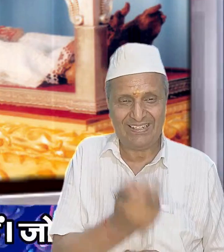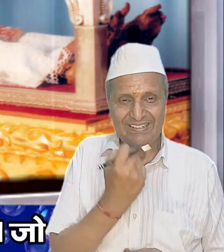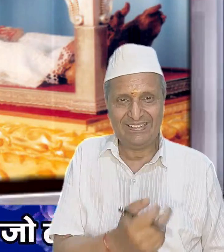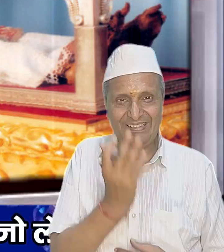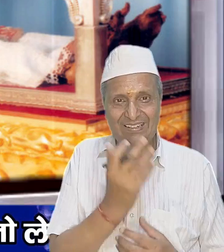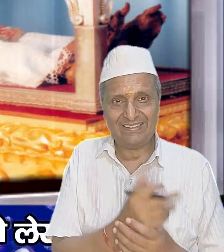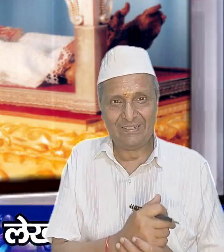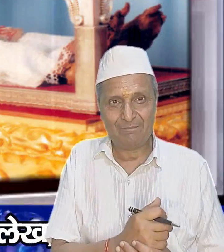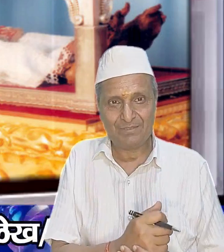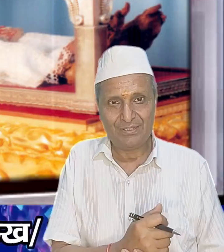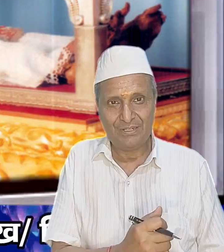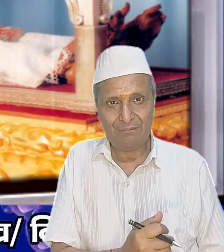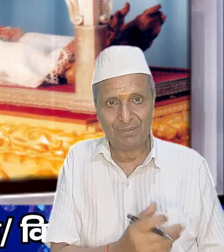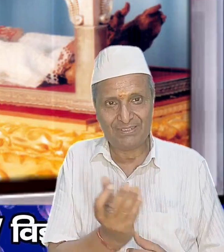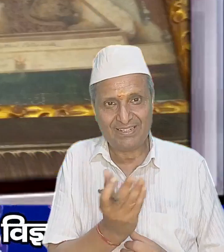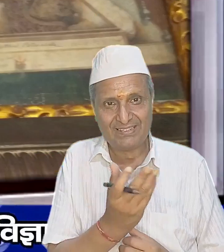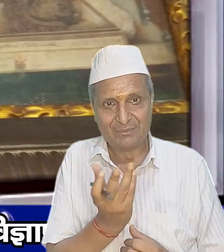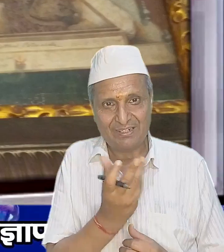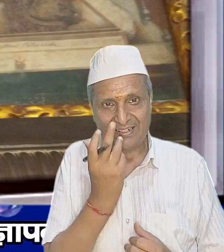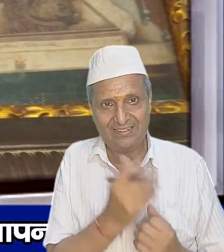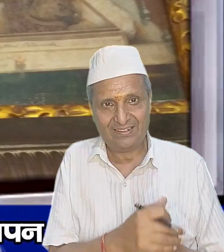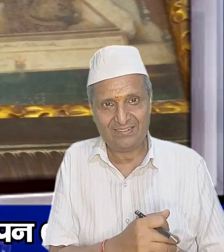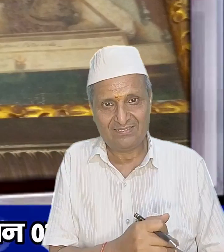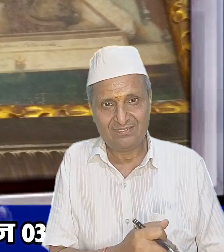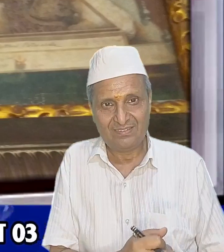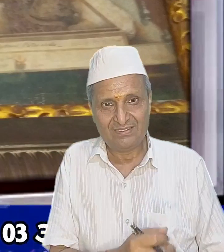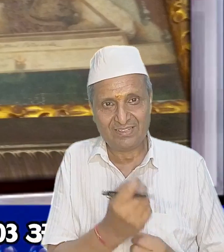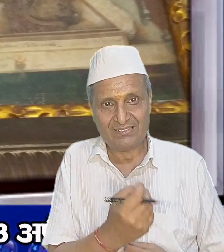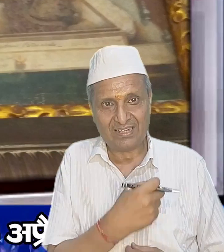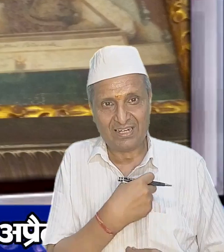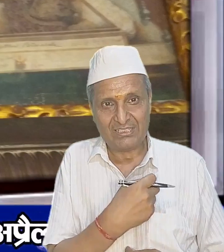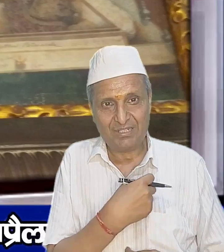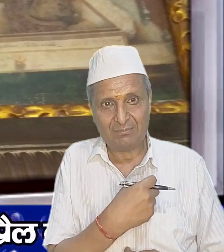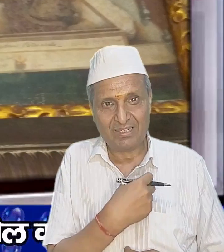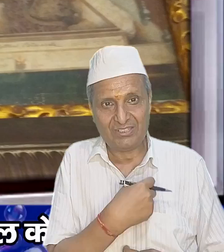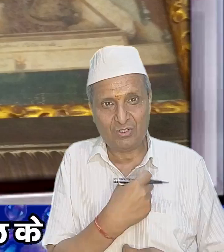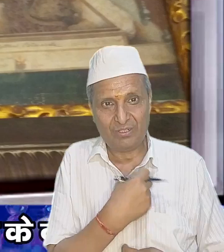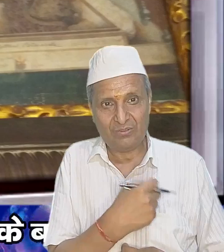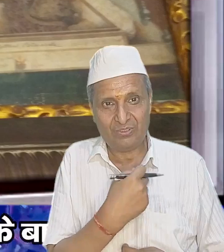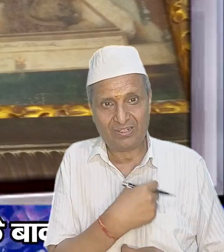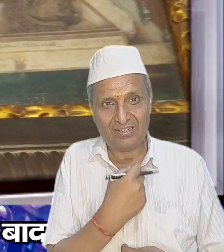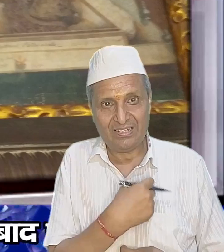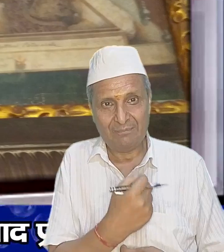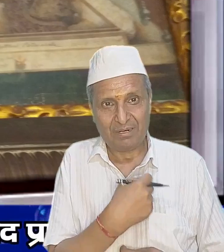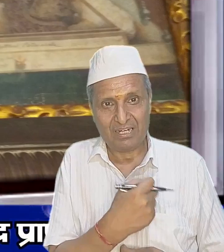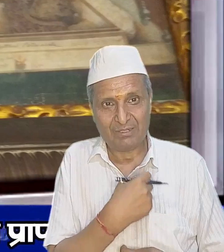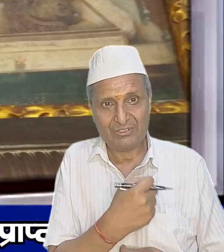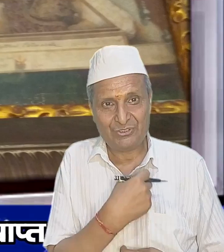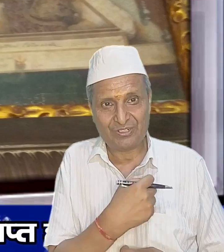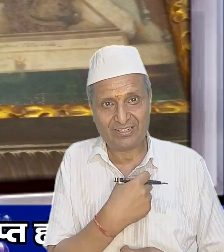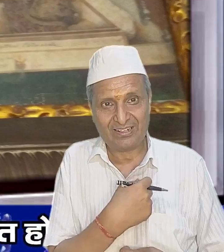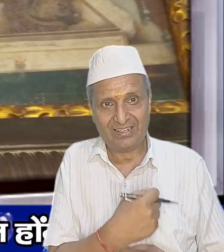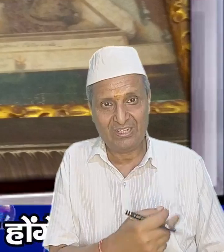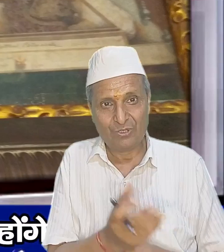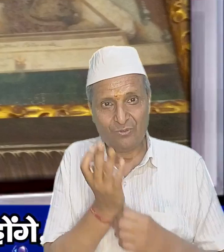सेंट फ्रांसिस जेवियर का तुमको नाम देते हैं, खिताब देते हैं। फादर शब्द हटा दिया गया और उसका बहुमान किया गया। ऊपर से संदेश आता है, मिशन